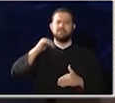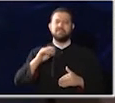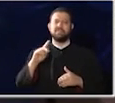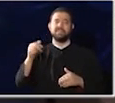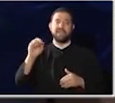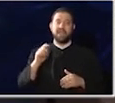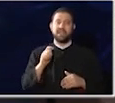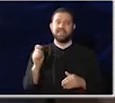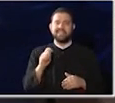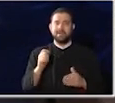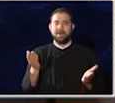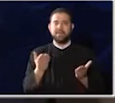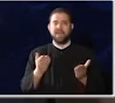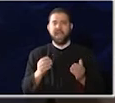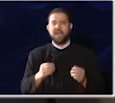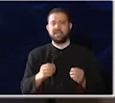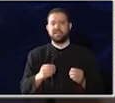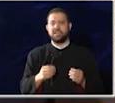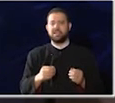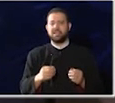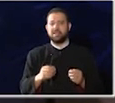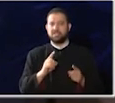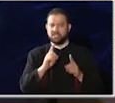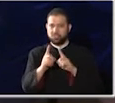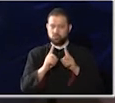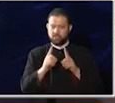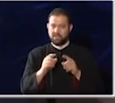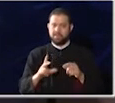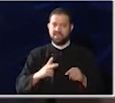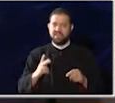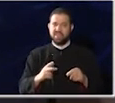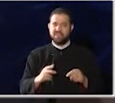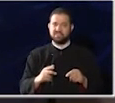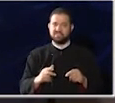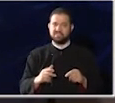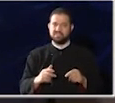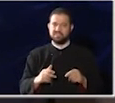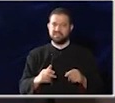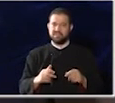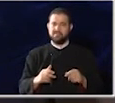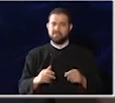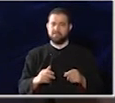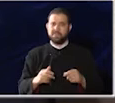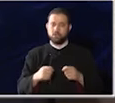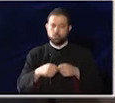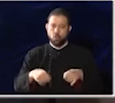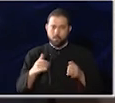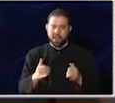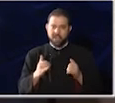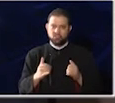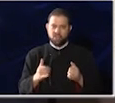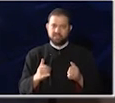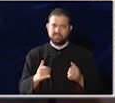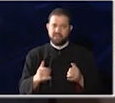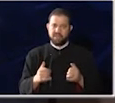însă tema despre care ne-am propus să discutăm este stigmatizarea pe care o aduce